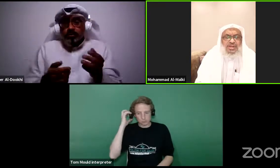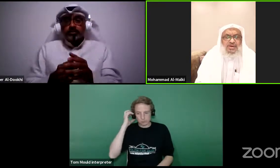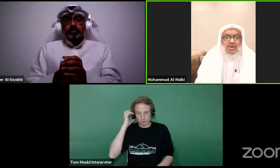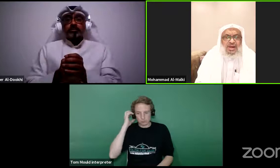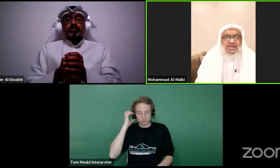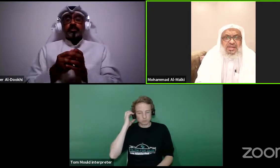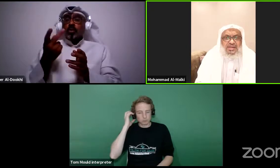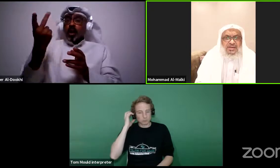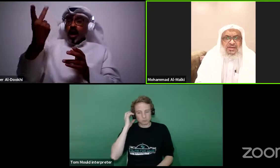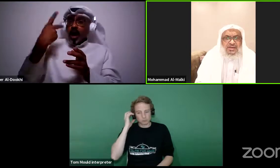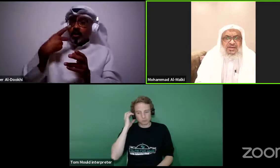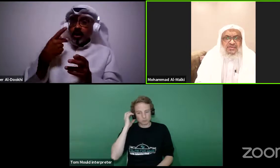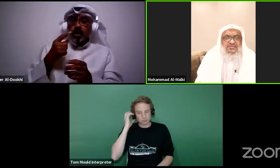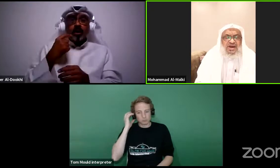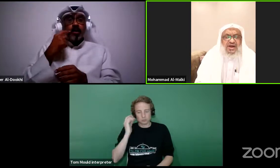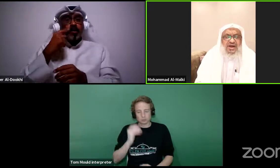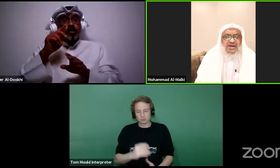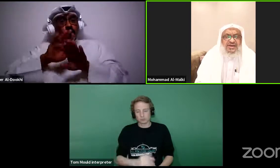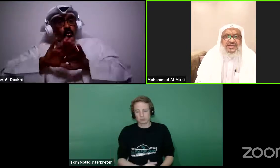وأوامر ونواهي،